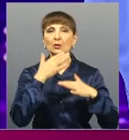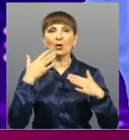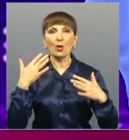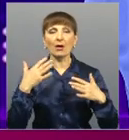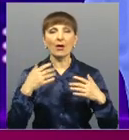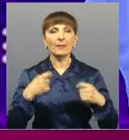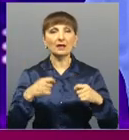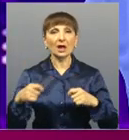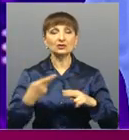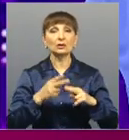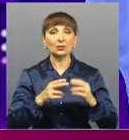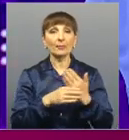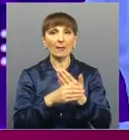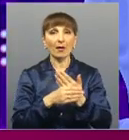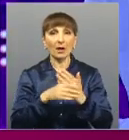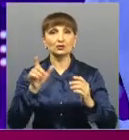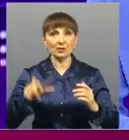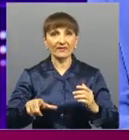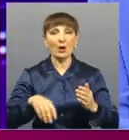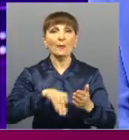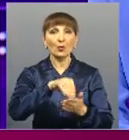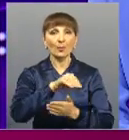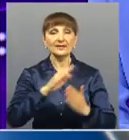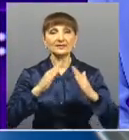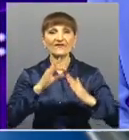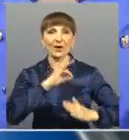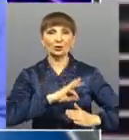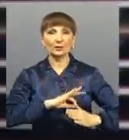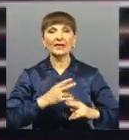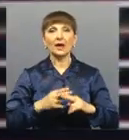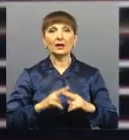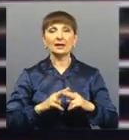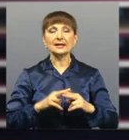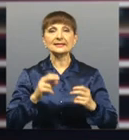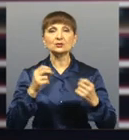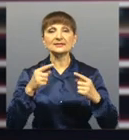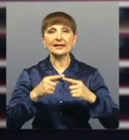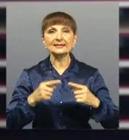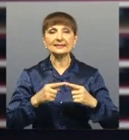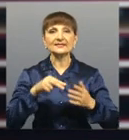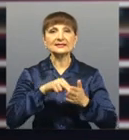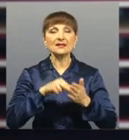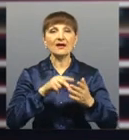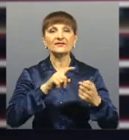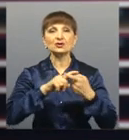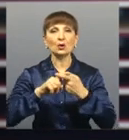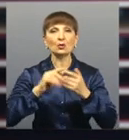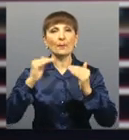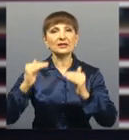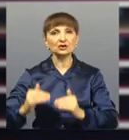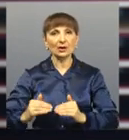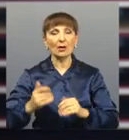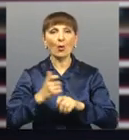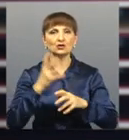продуктов, которые позволяют покупателю приобрести недвижимость выгодно. Во-первых, скорректировалась цена в сторону понижения и скорректировалась